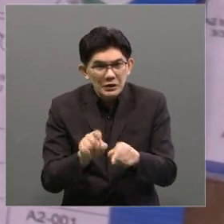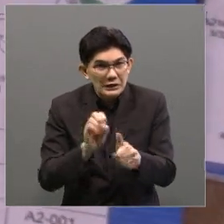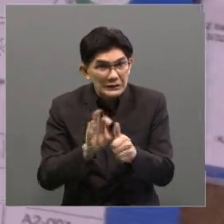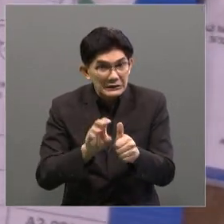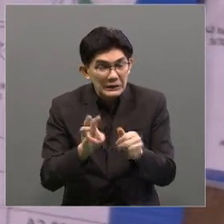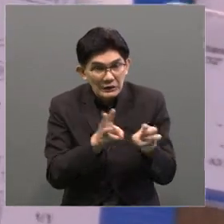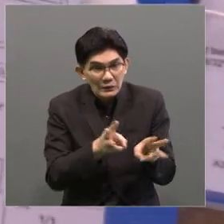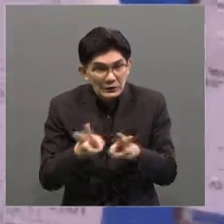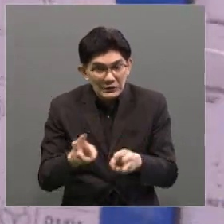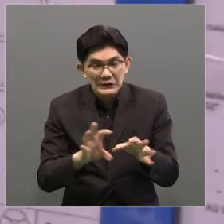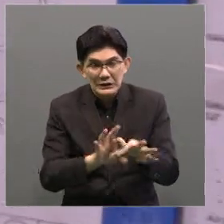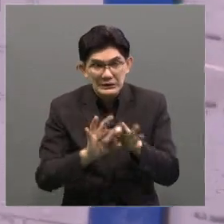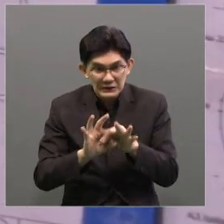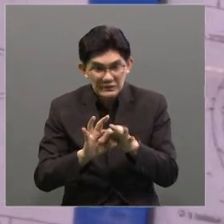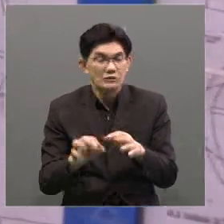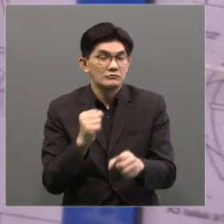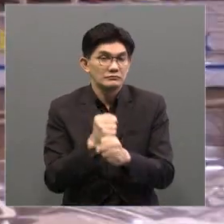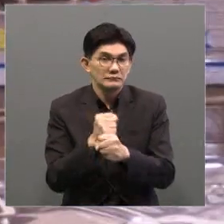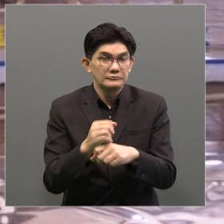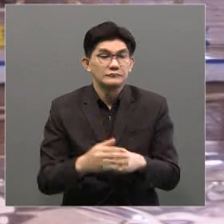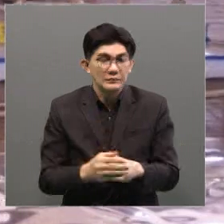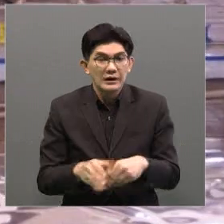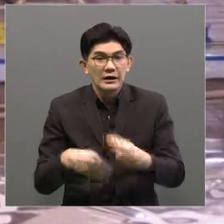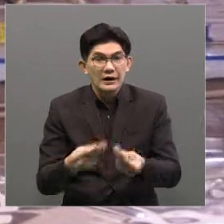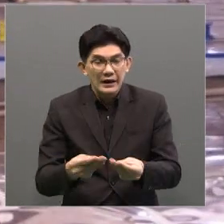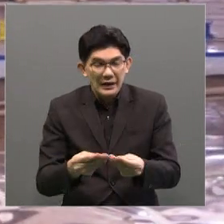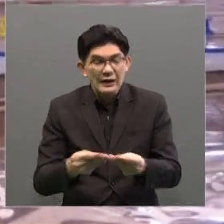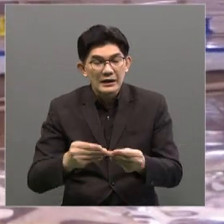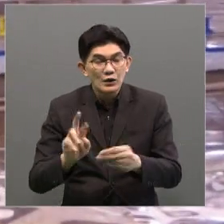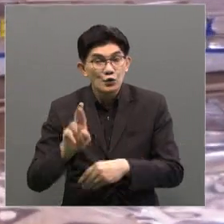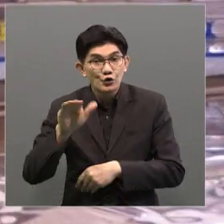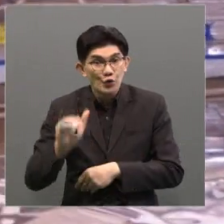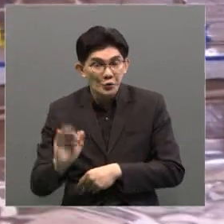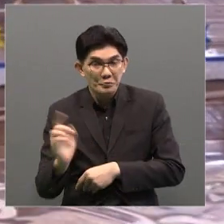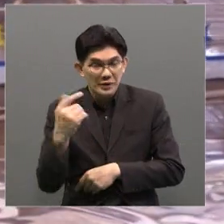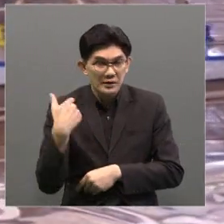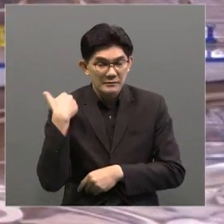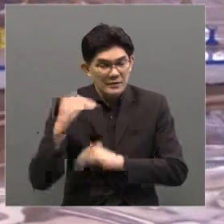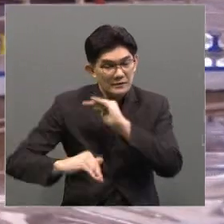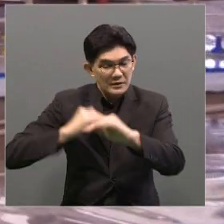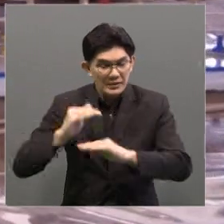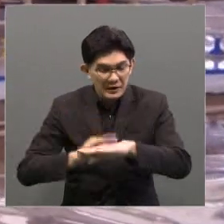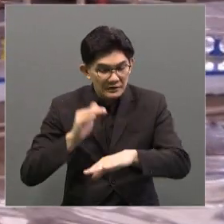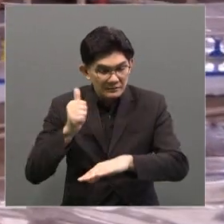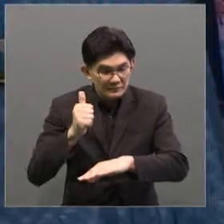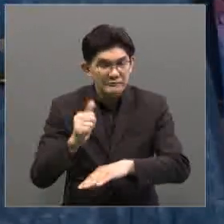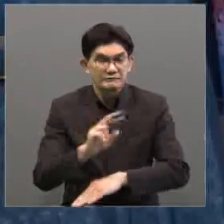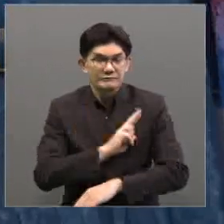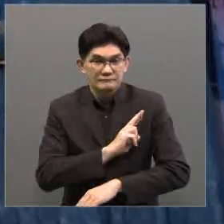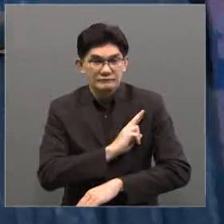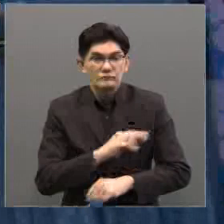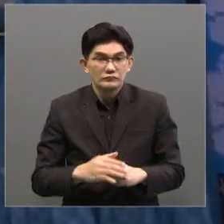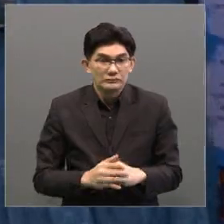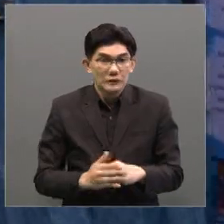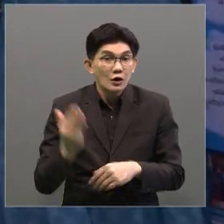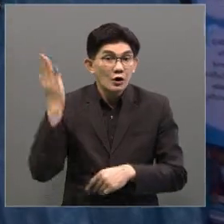เทคนิคเกี่ยวกับเครื่องบินพลังยางให้รุ่นน้องที่เข้ามาอยู่ในชมรมได้นำไปพัฒนาทักษะการทำเครื่องบินด้วยซึ่ง